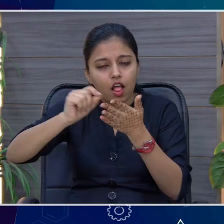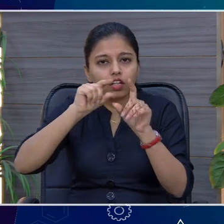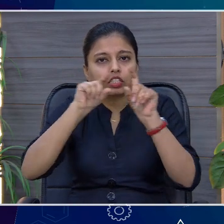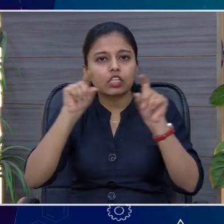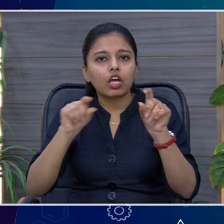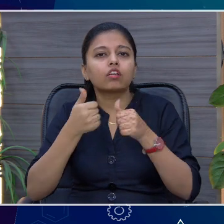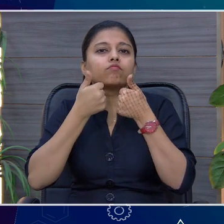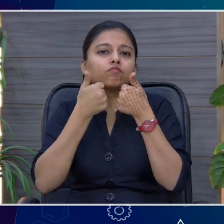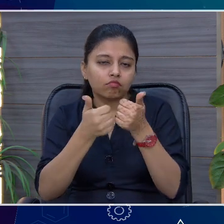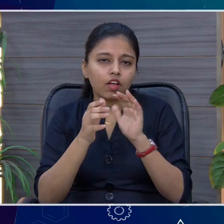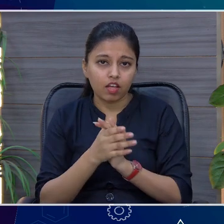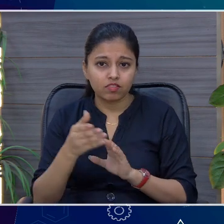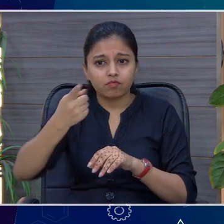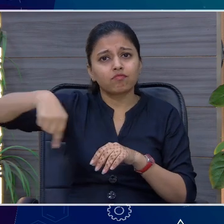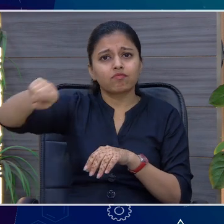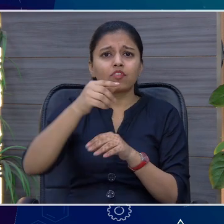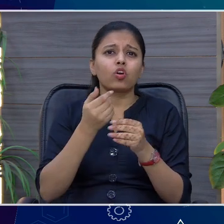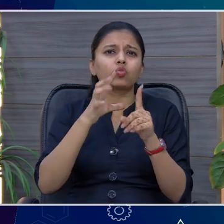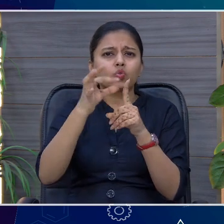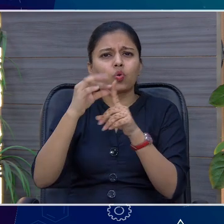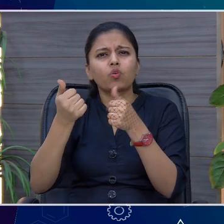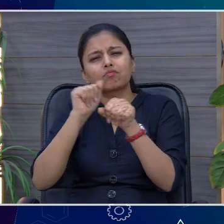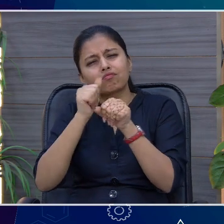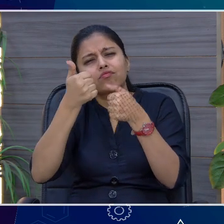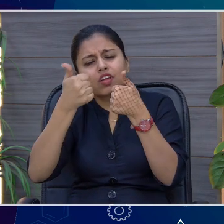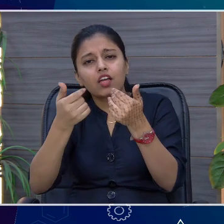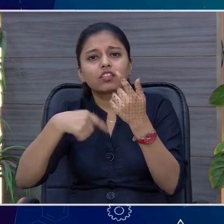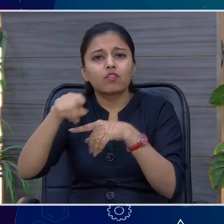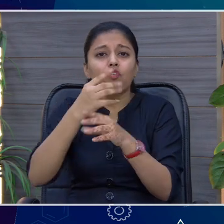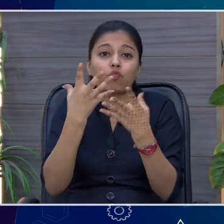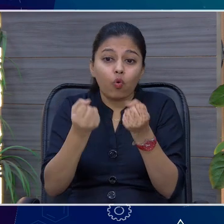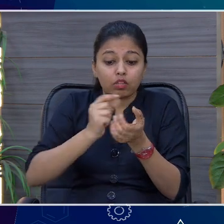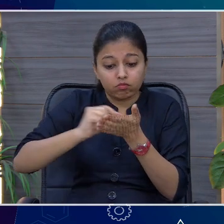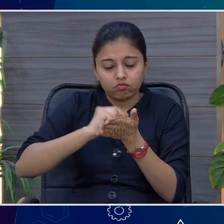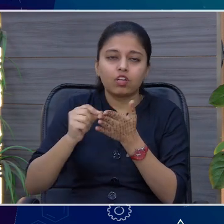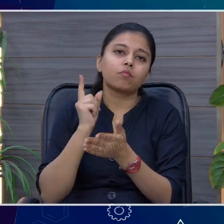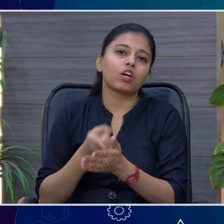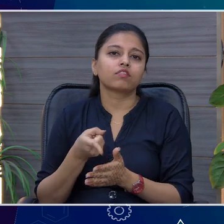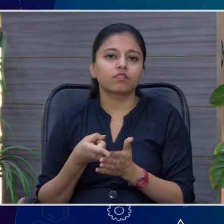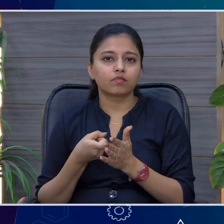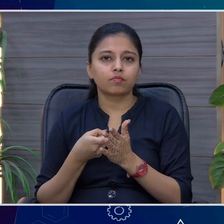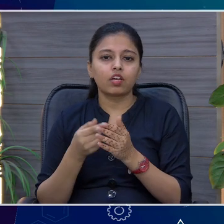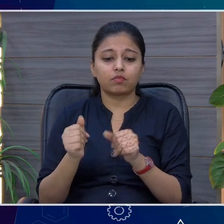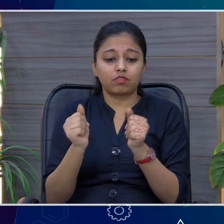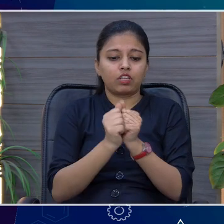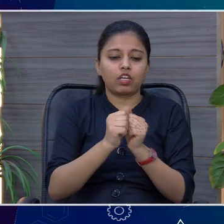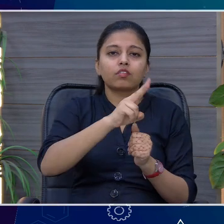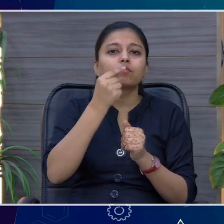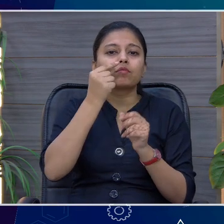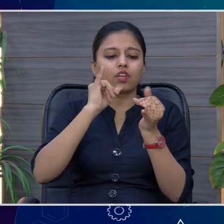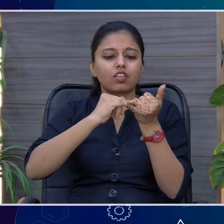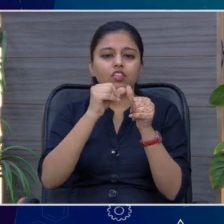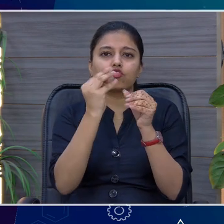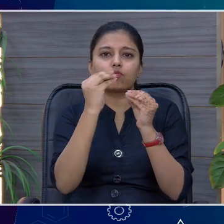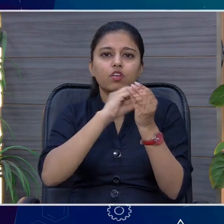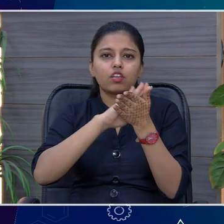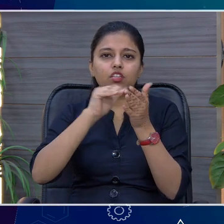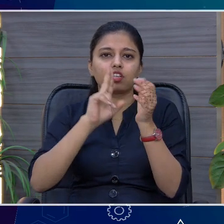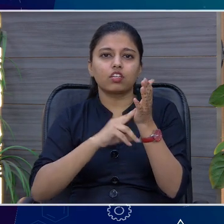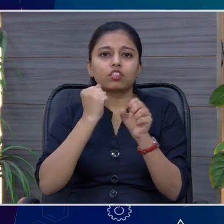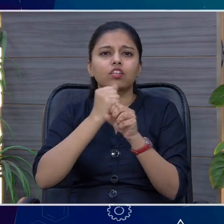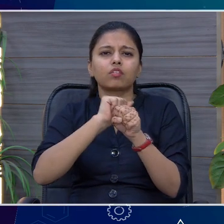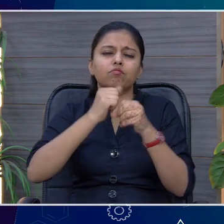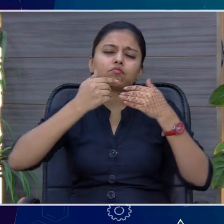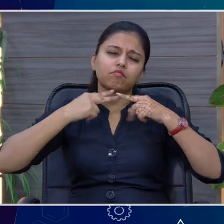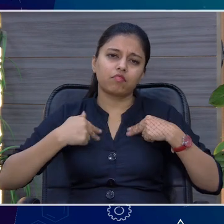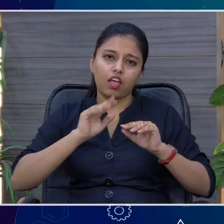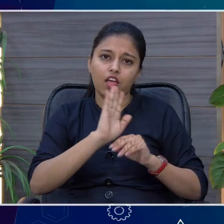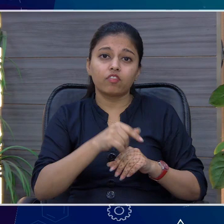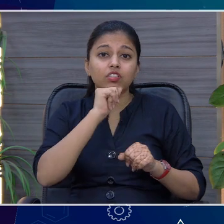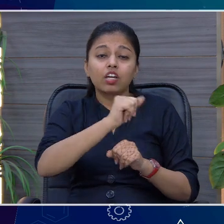ज